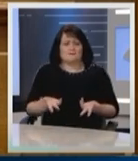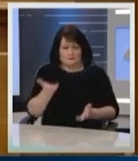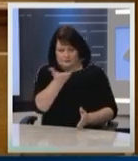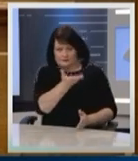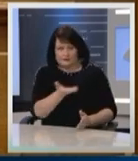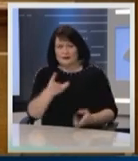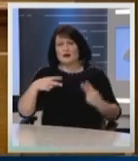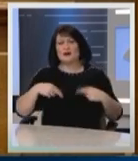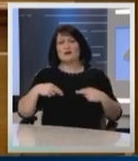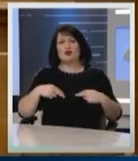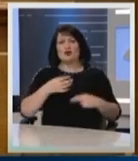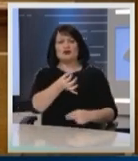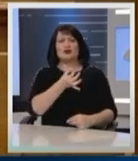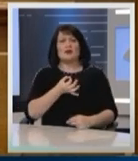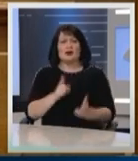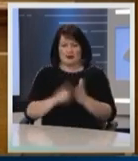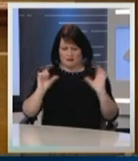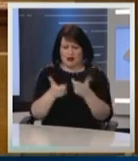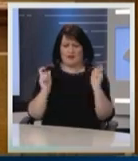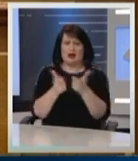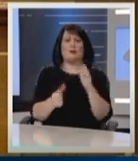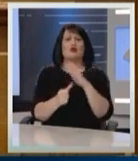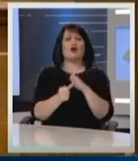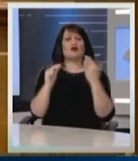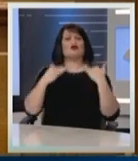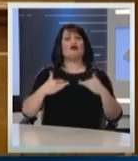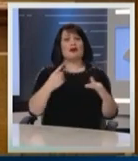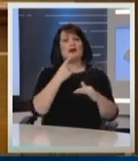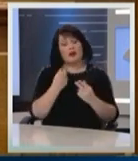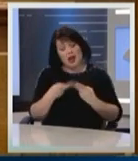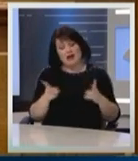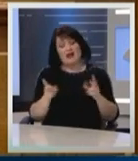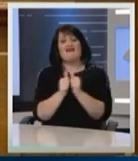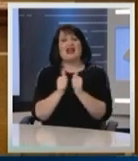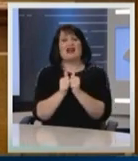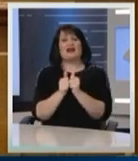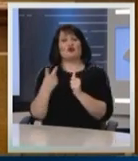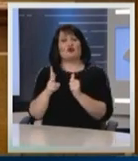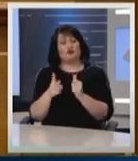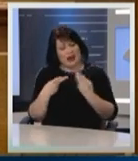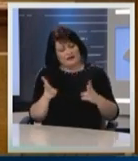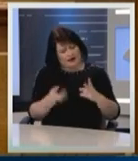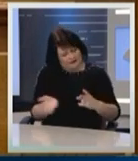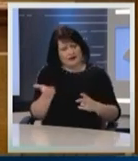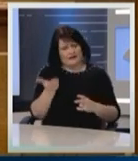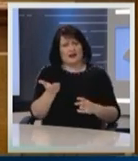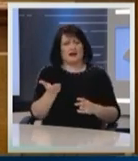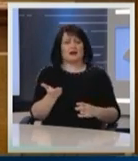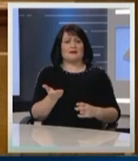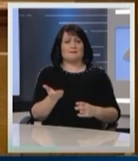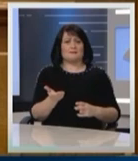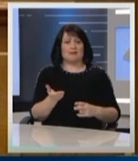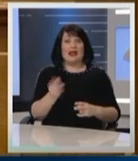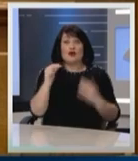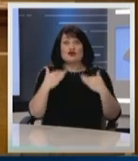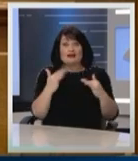Ο υπουργός που είπε ότι έπρεπε να συλληφθούν. Ο κύριος Βούτσης είχε την άποψη ότι είναι φίλοι του και δεν έπρεπε να συλληφθούν όταν συνελήφθησαν